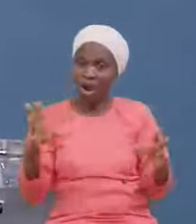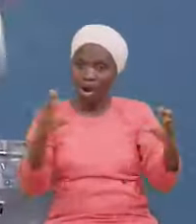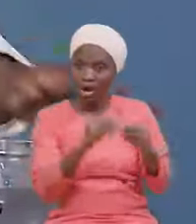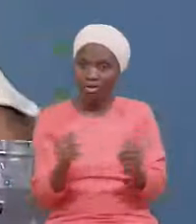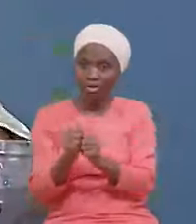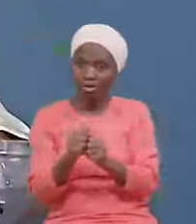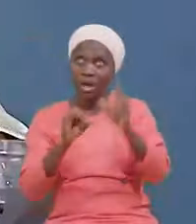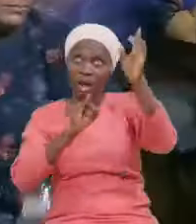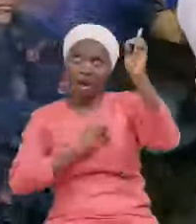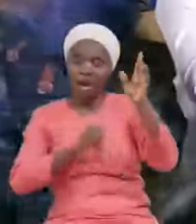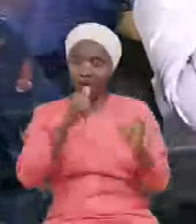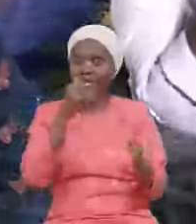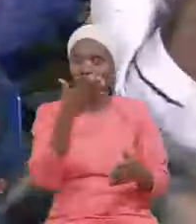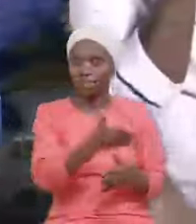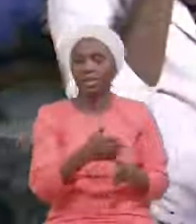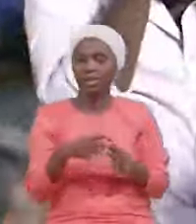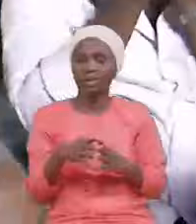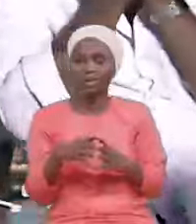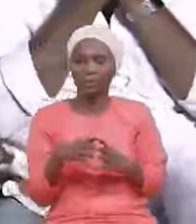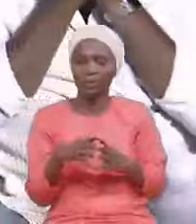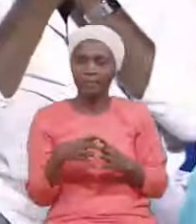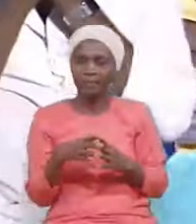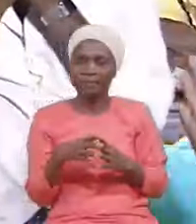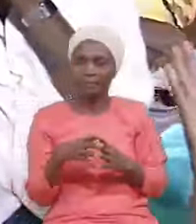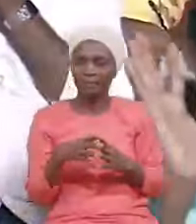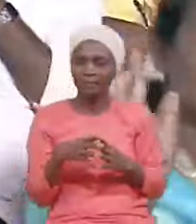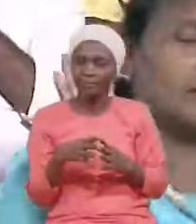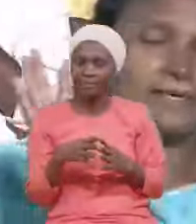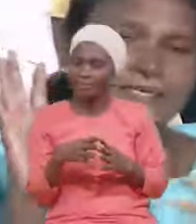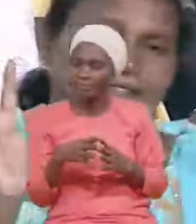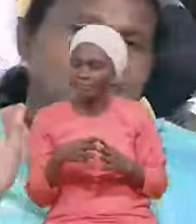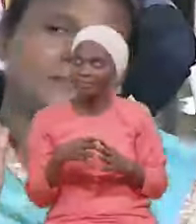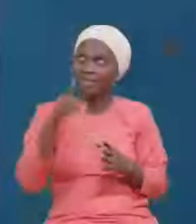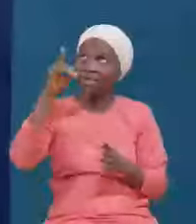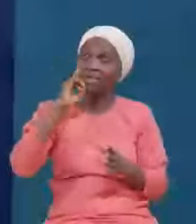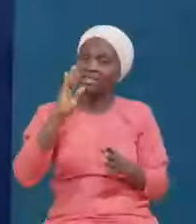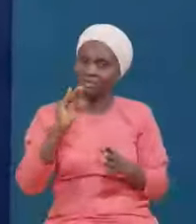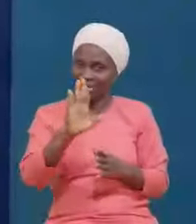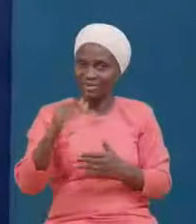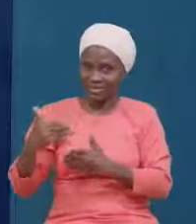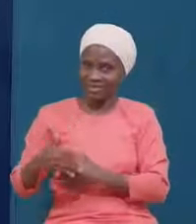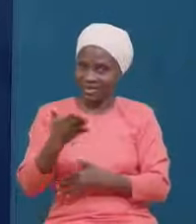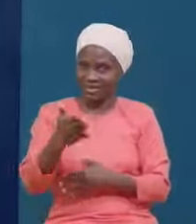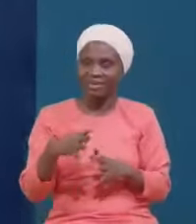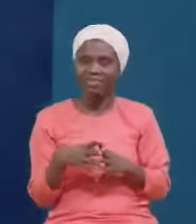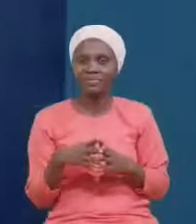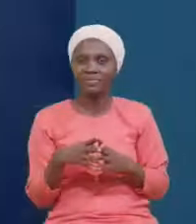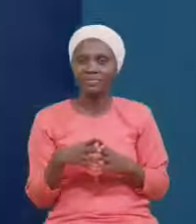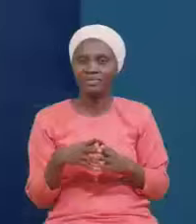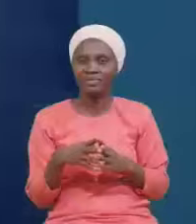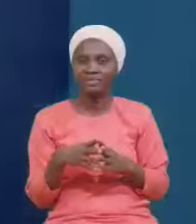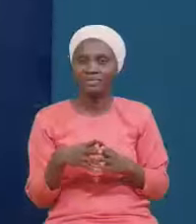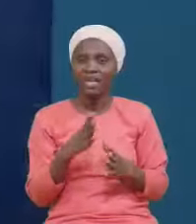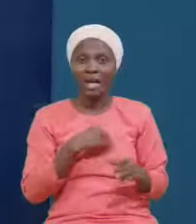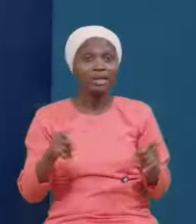there. ఎక్కడ ఇద్దరు ముగ్గురు నా నామం పేరిట చేరి ఉంటారో వారి మధ్యలో ఉంటాను అన్నాడు. He is by your side there. ఆయన మీ ప్రక్కనే అక్కడ ఉన్నారు. And as